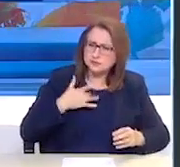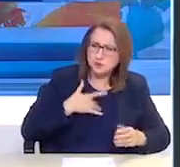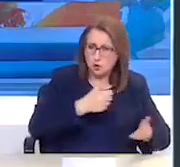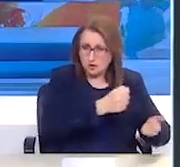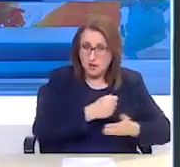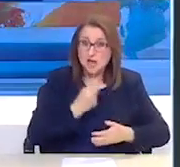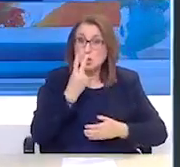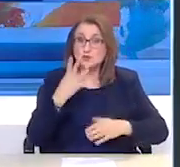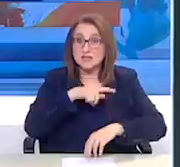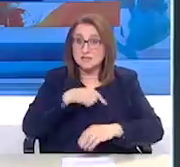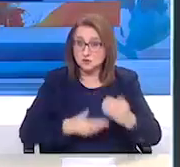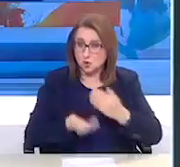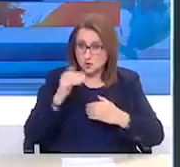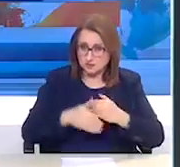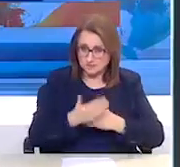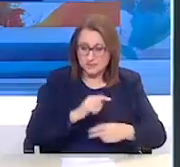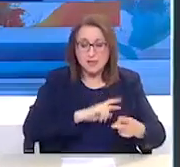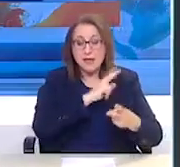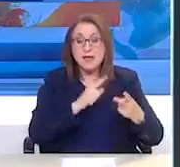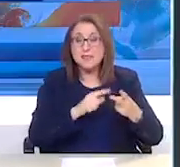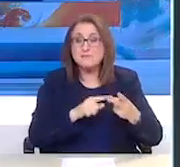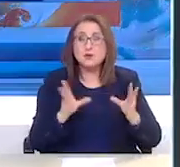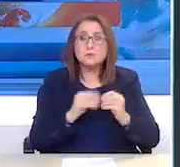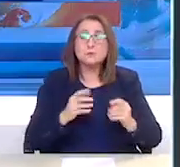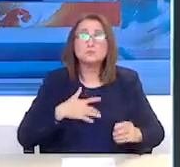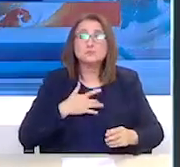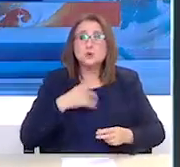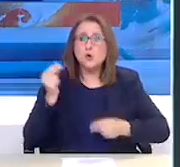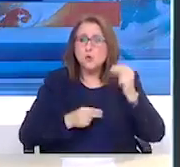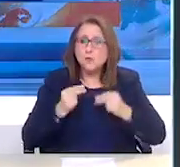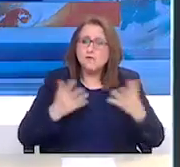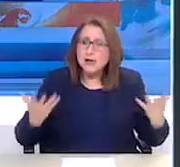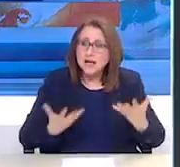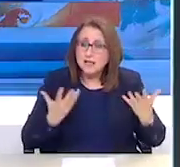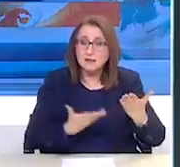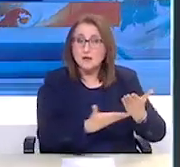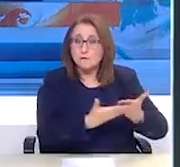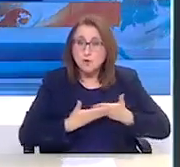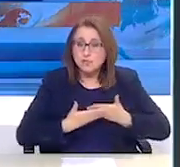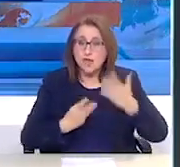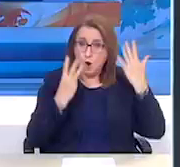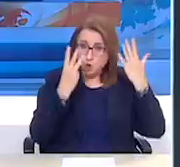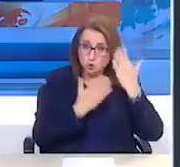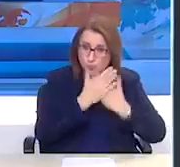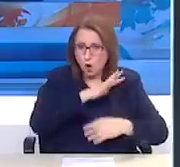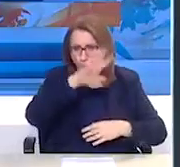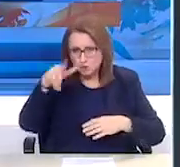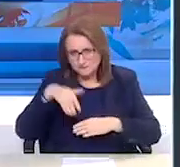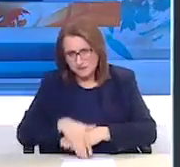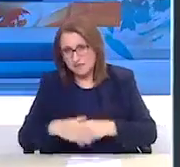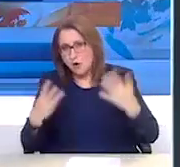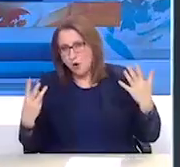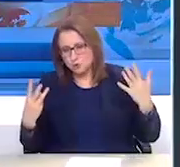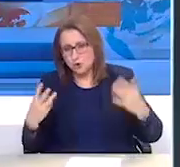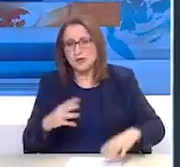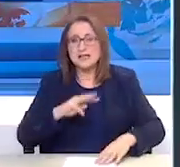παροχή ψυχιατρικής βοήθειας σε πάσχοντες από ψυχικό νόσημα. Λειτουργία από τις 8 το πρωί ως 8 το βράδυ. Τρίτη επιλογή,